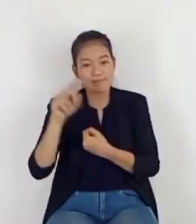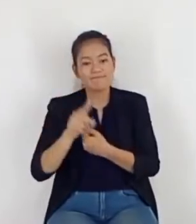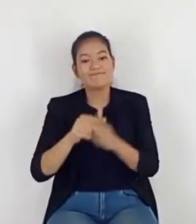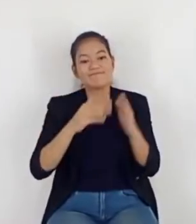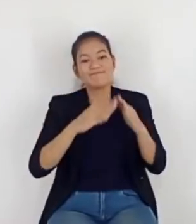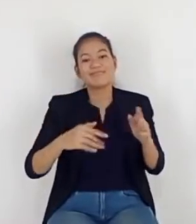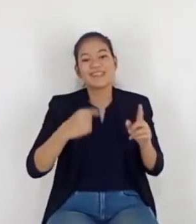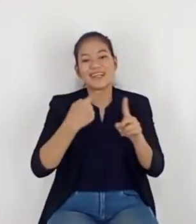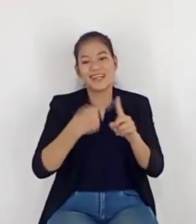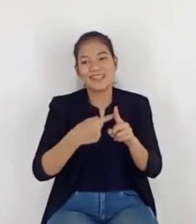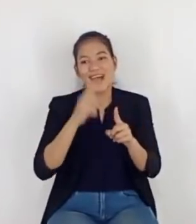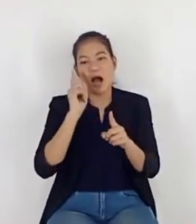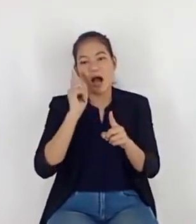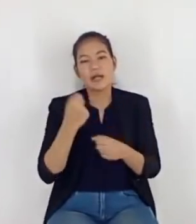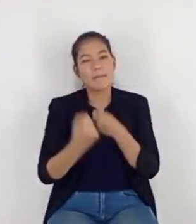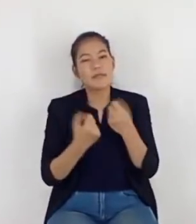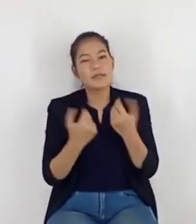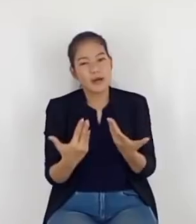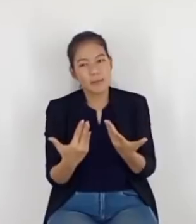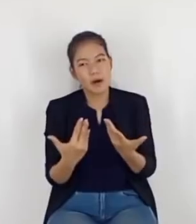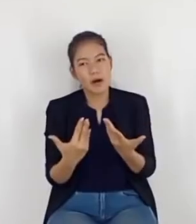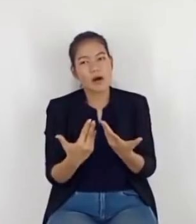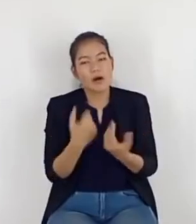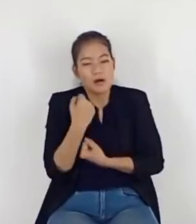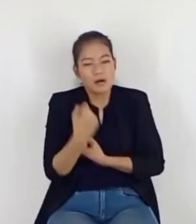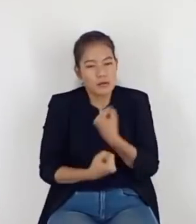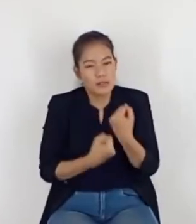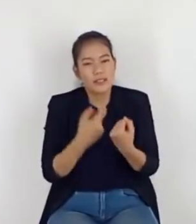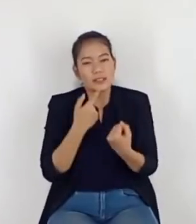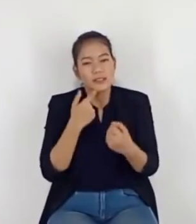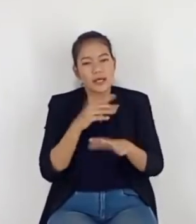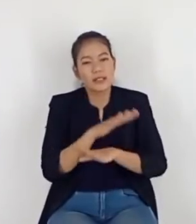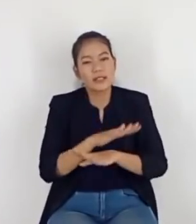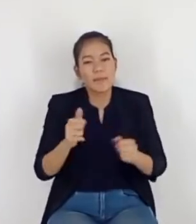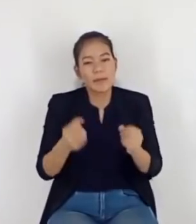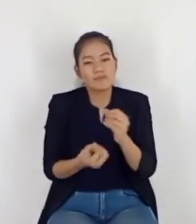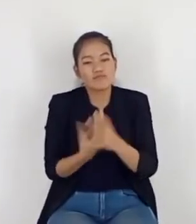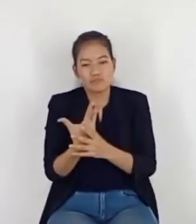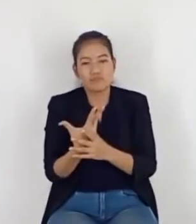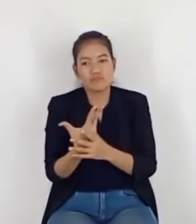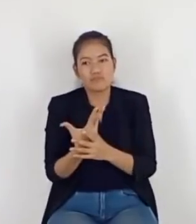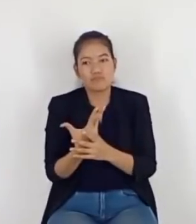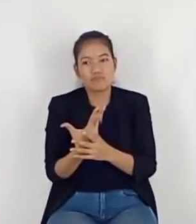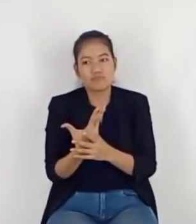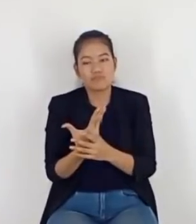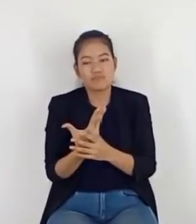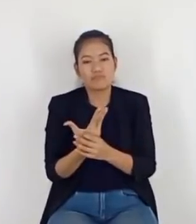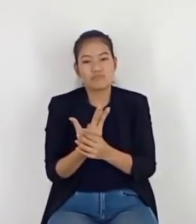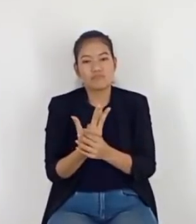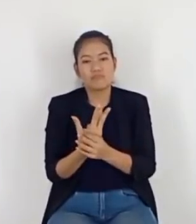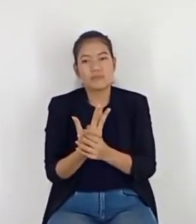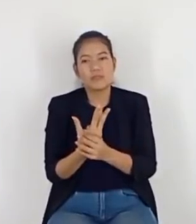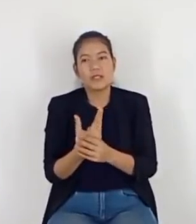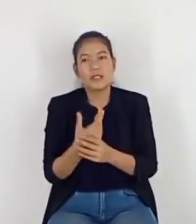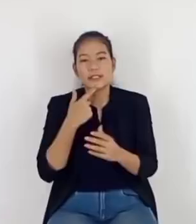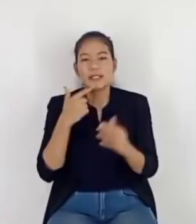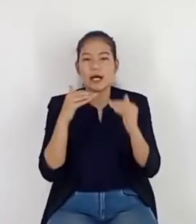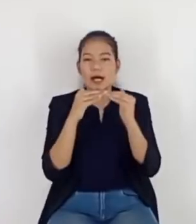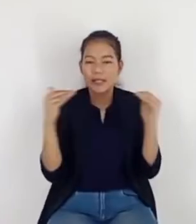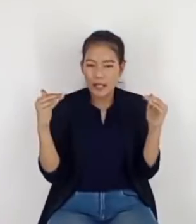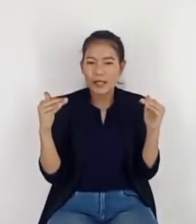gereja melaksanakan misinya yaitu mengusahakan damai sejahtera, yaitu shalom yang berisikan